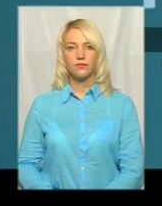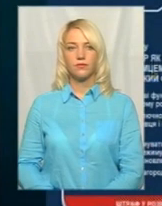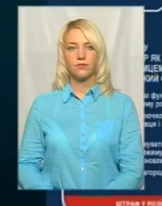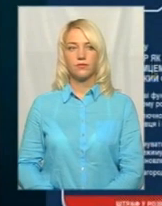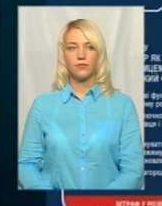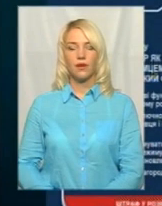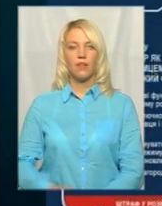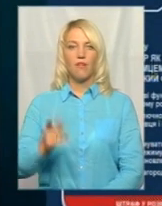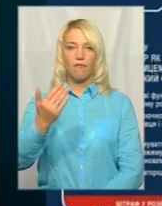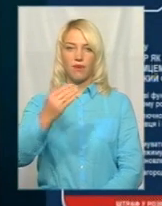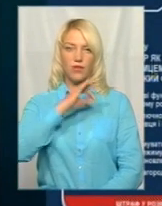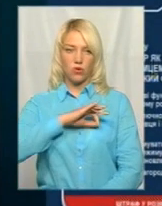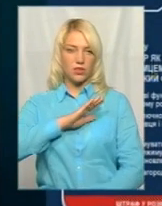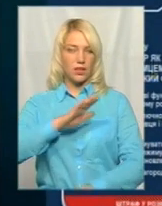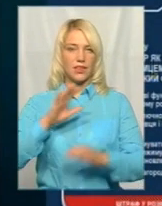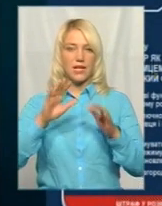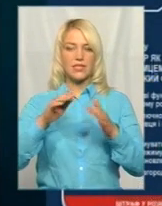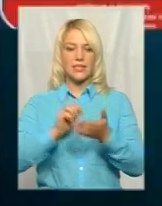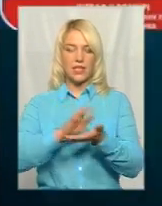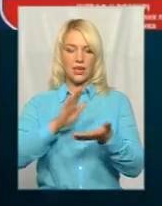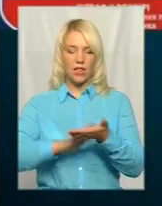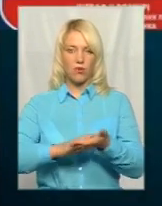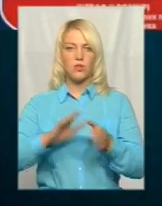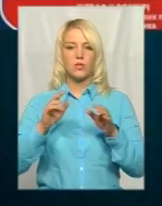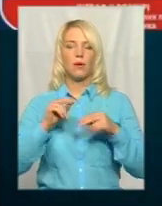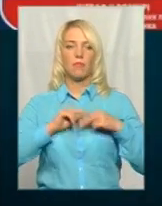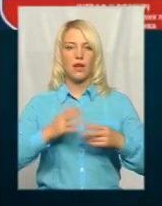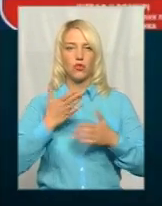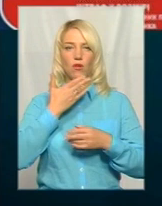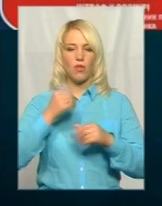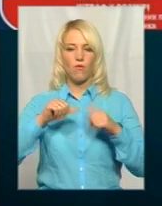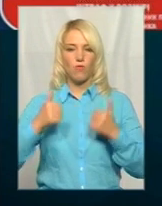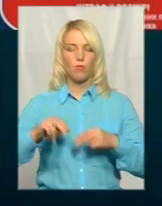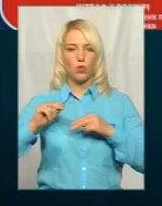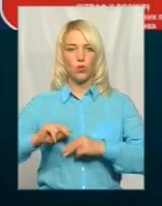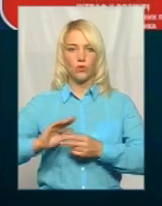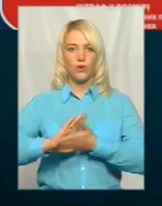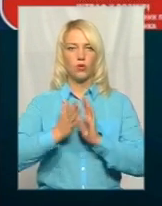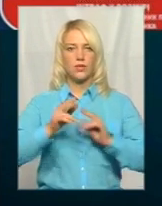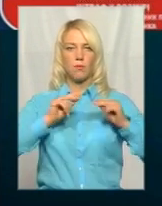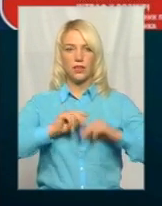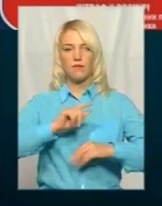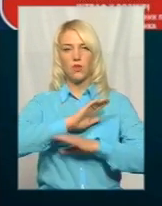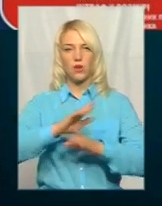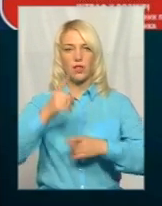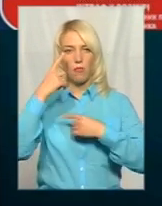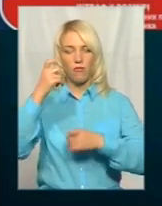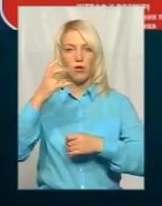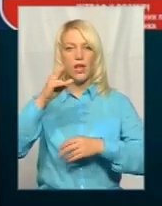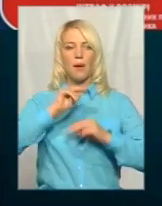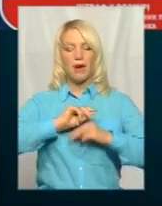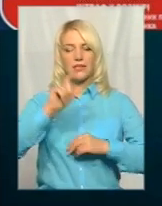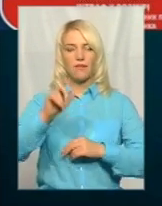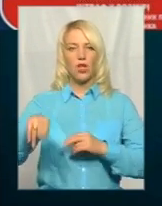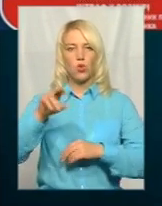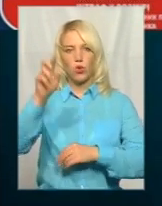Ви використовуєте незадекларовану працю, якщо не оформили трудовий договір із працівником і не повідомили про найм працівника до